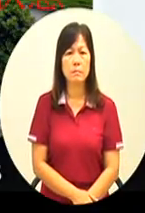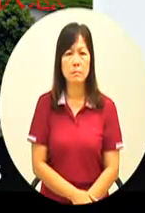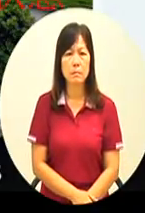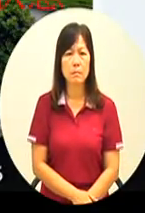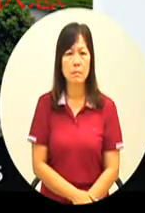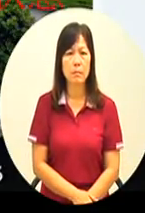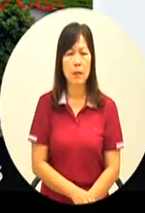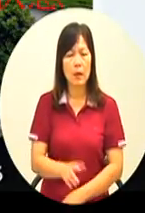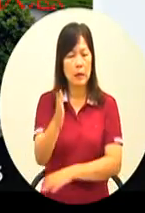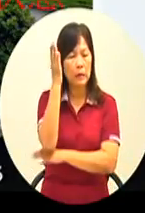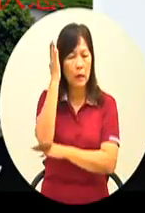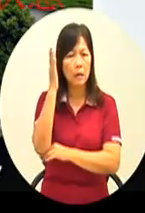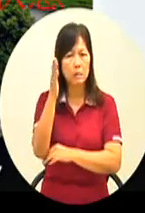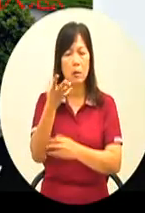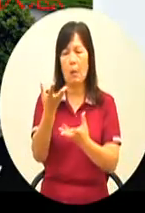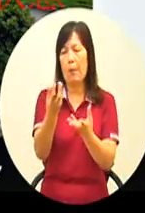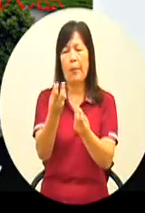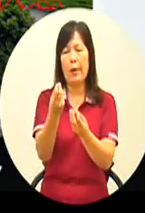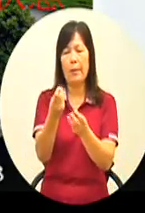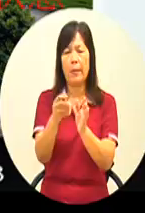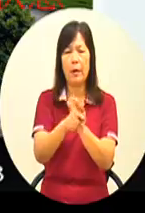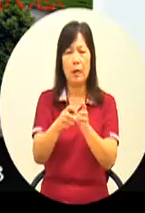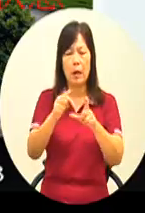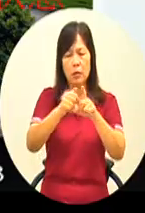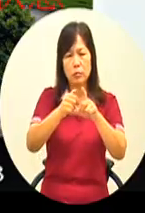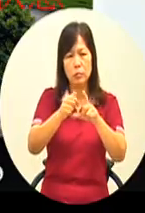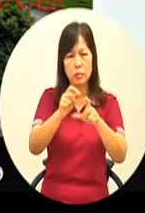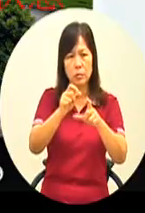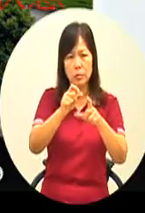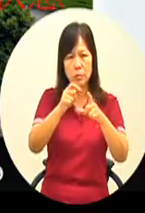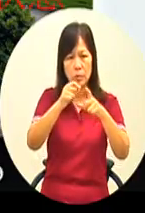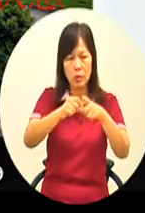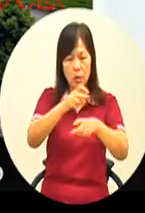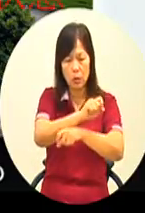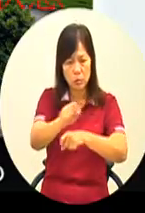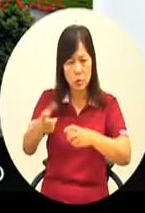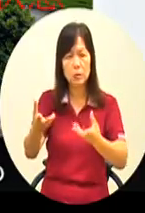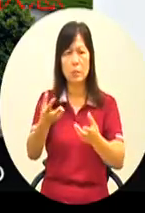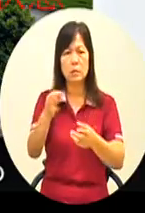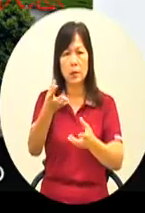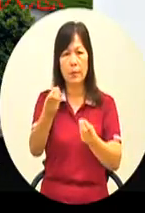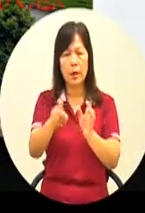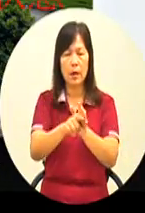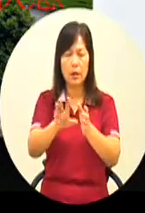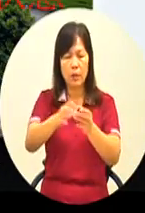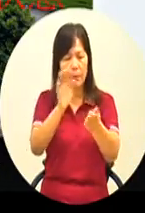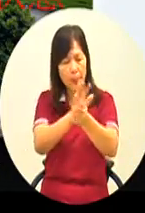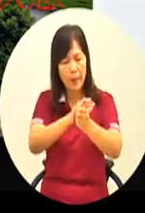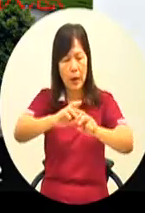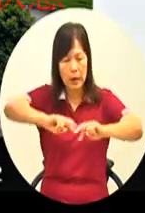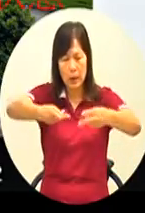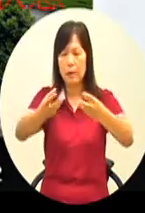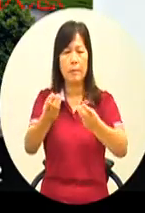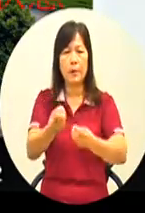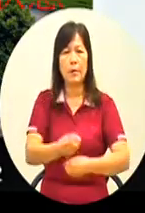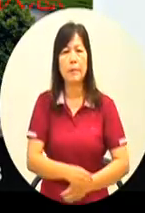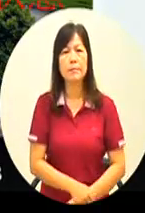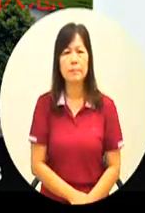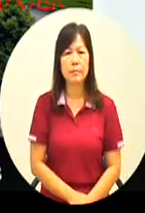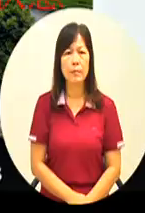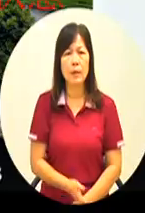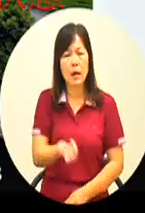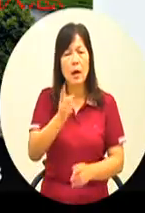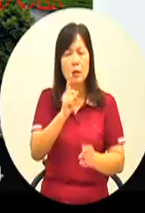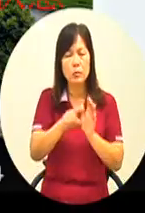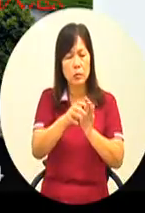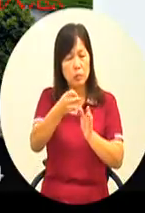没政府状态，区公所也没有钱啊，也没有钱去做啊，也没有钱去施工啊。刚刚说什么